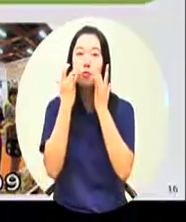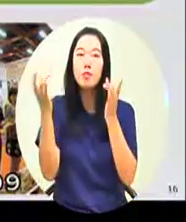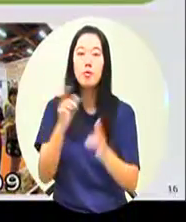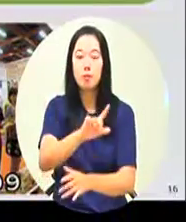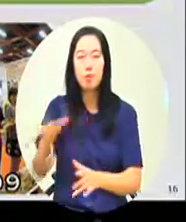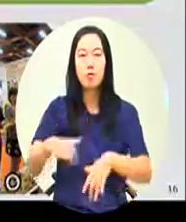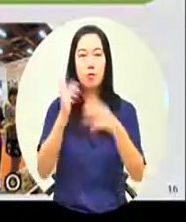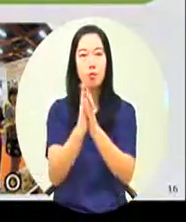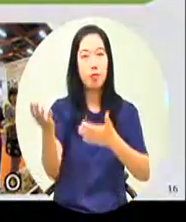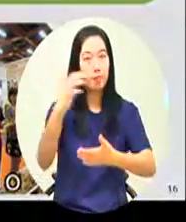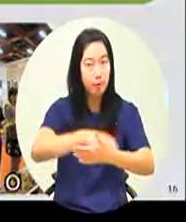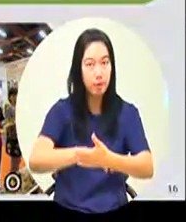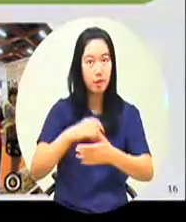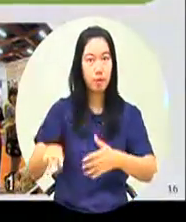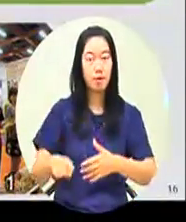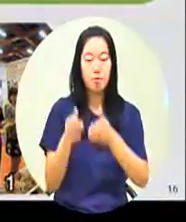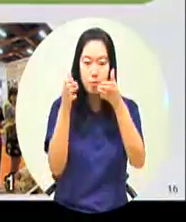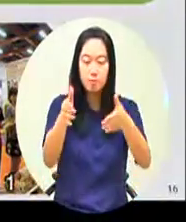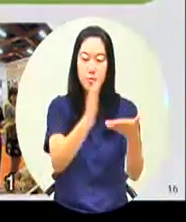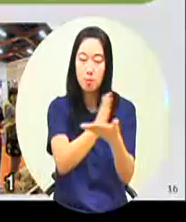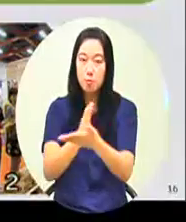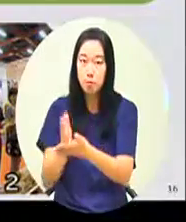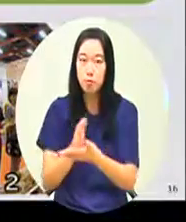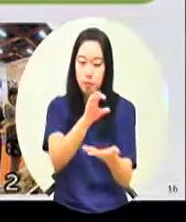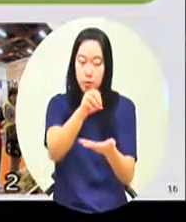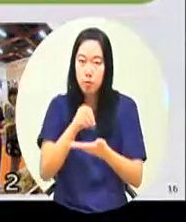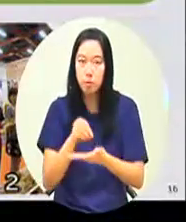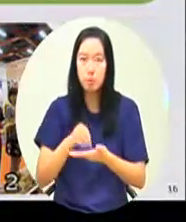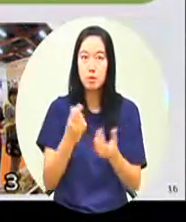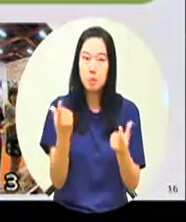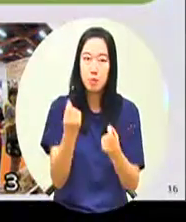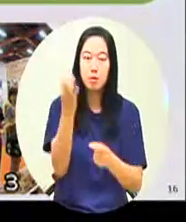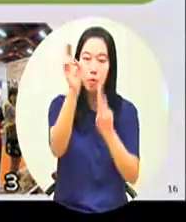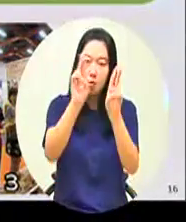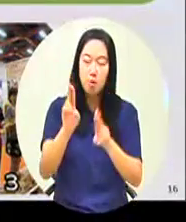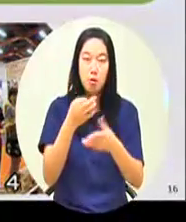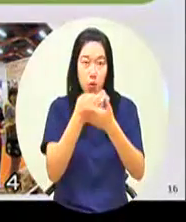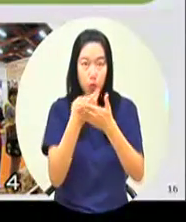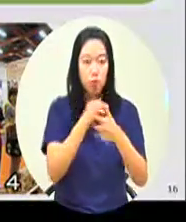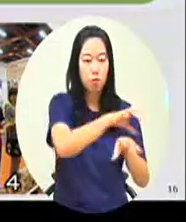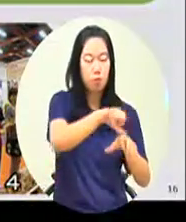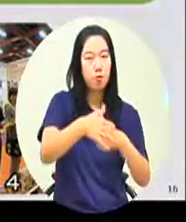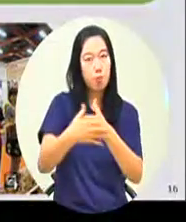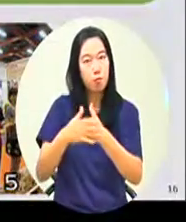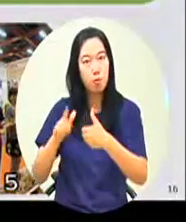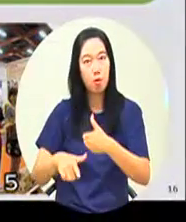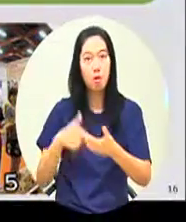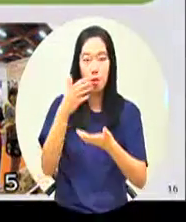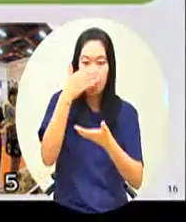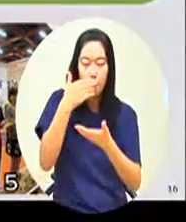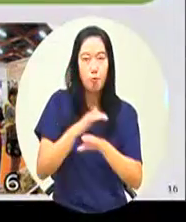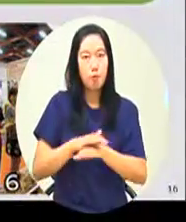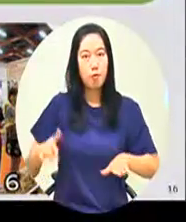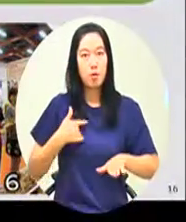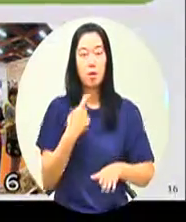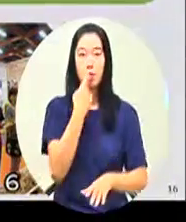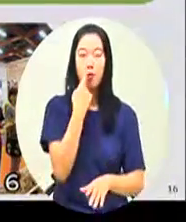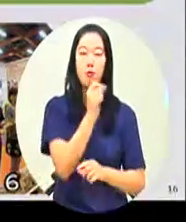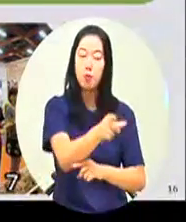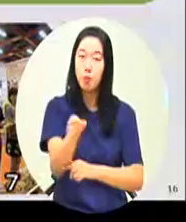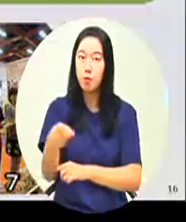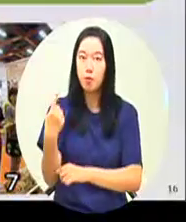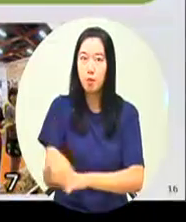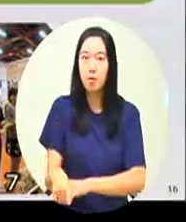一个评鉴的项目，从我们的节能源还有环境保护、绿色安心饮食、绿色采购、永续发